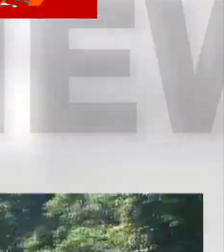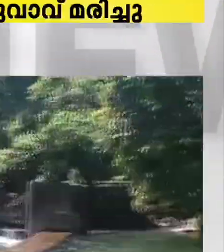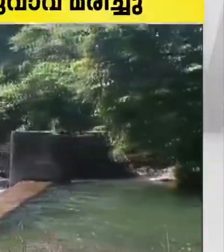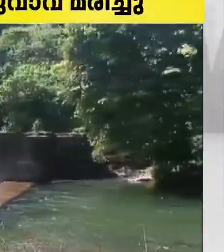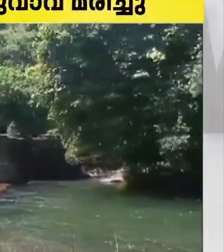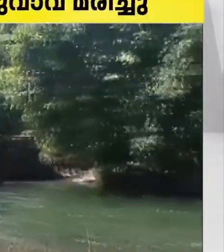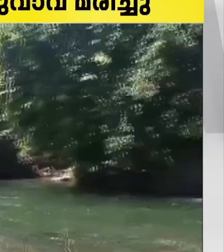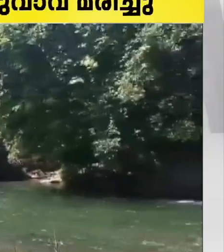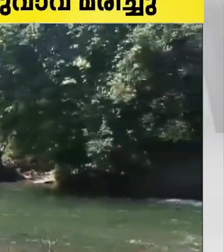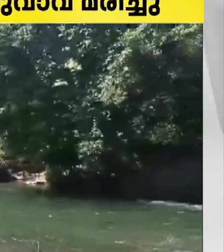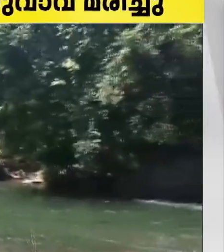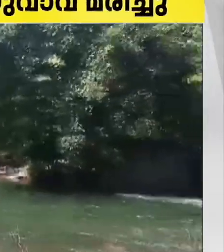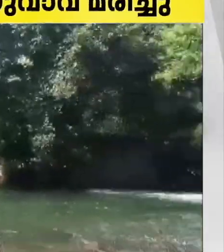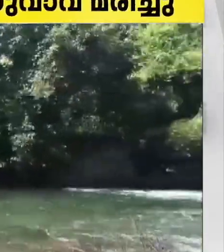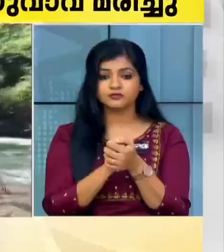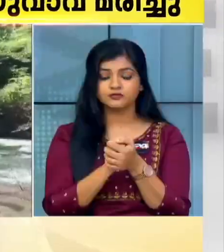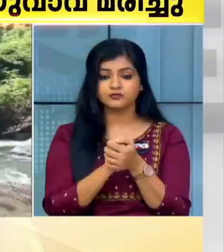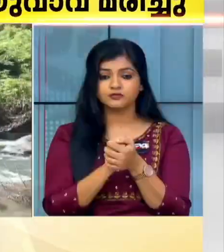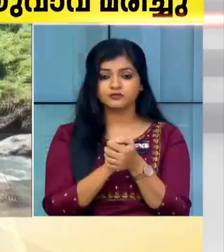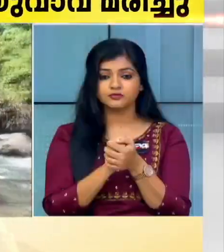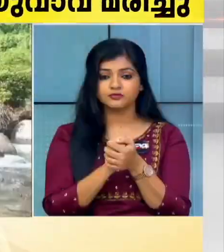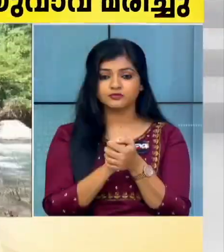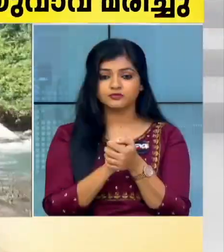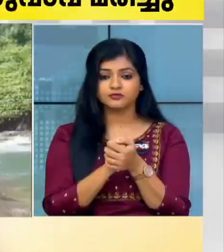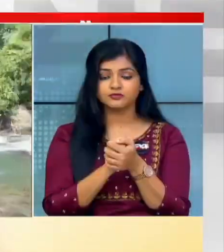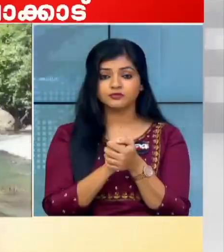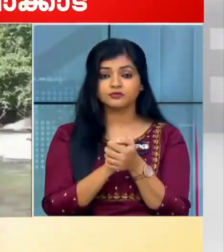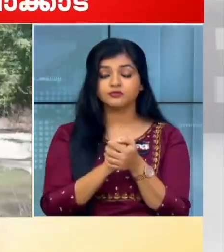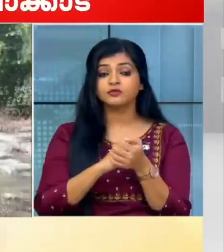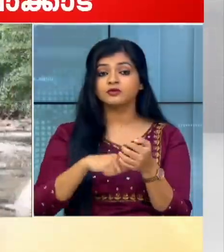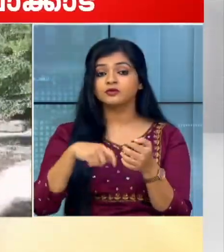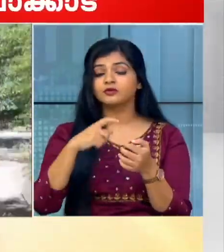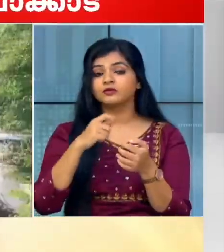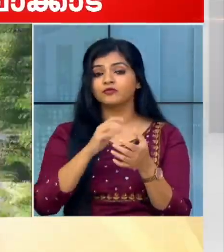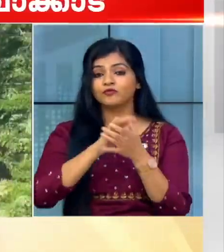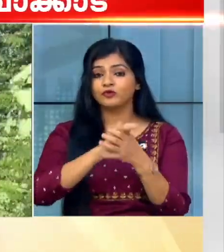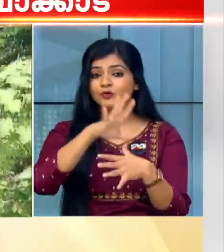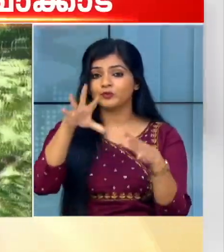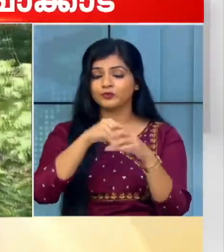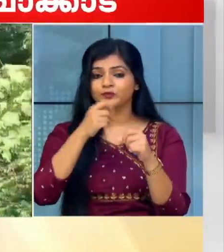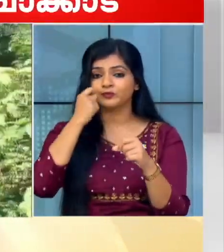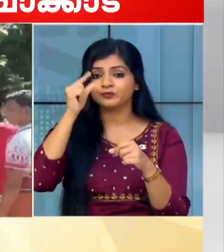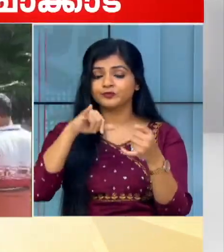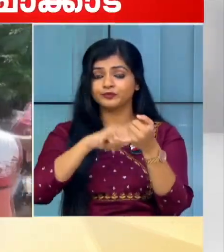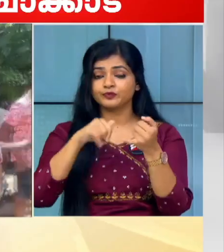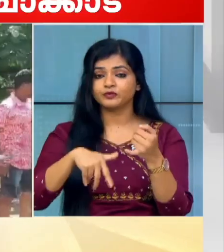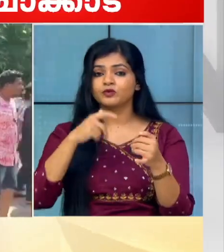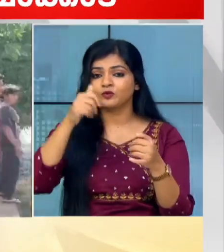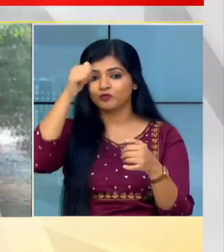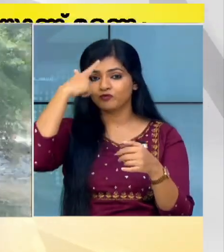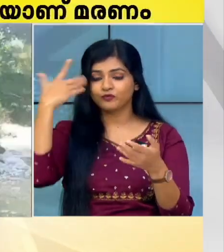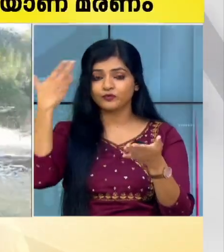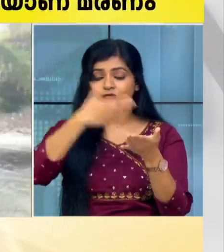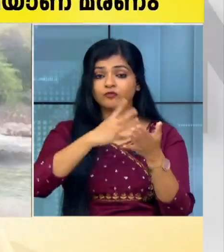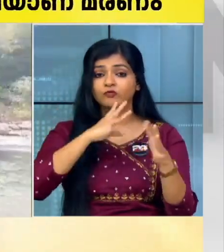മുന്നോട്ട് പോയി പാറക്കെട്ടുകൾക്കിടയിൽ കുടുങ്ങിക്കിടക്കുന്ന ഒരവസ്ഥയും ഉണ്ടായത്. പിന്നീട് ഈ സുഹൃത്തുക്കളും നാട്ടുകാരും ചേർന്ന് രക്ഷപ്പെടുത്താൻ ശ്രമിച്ചെങ്കിലും ഏറെ നേരത്തിന്